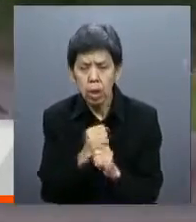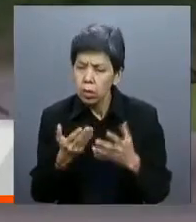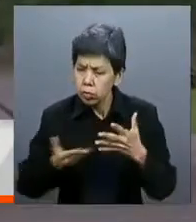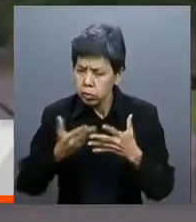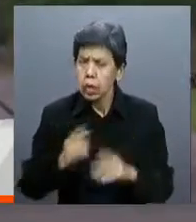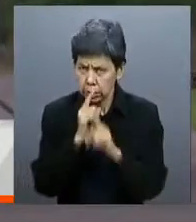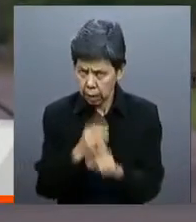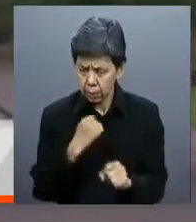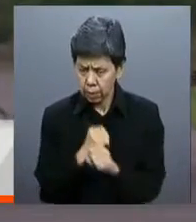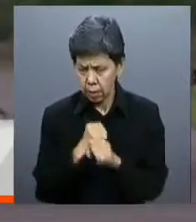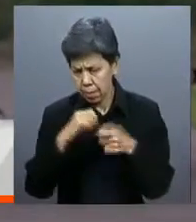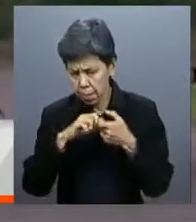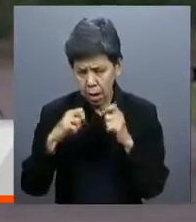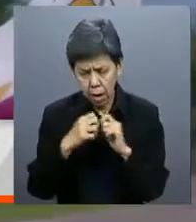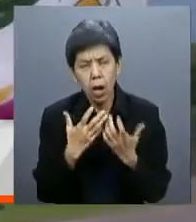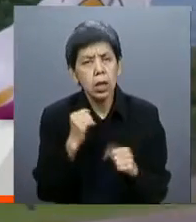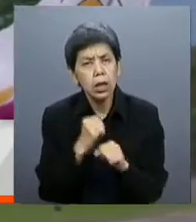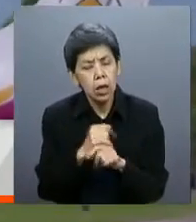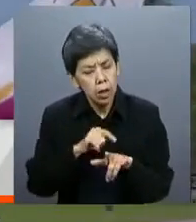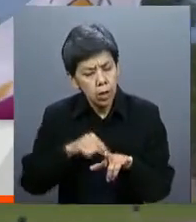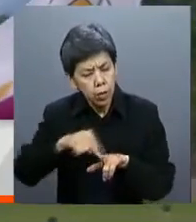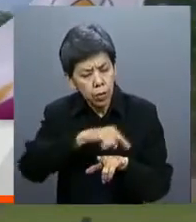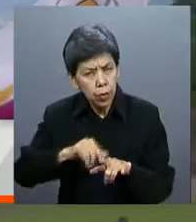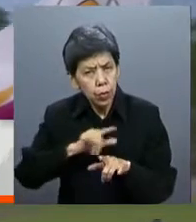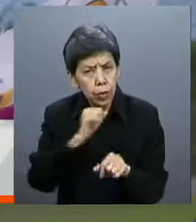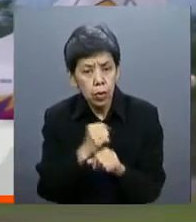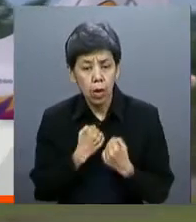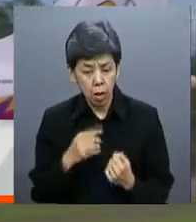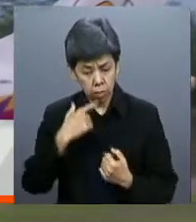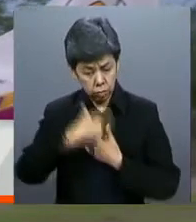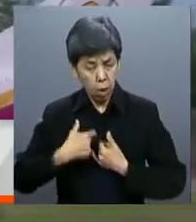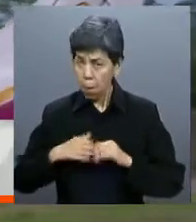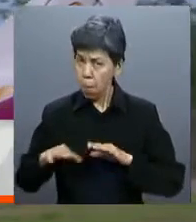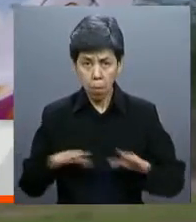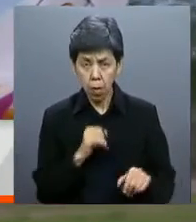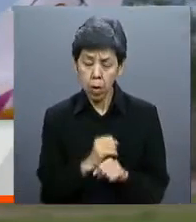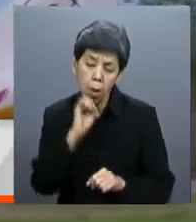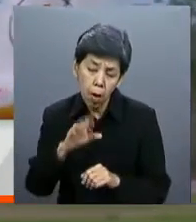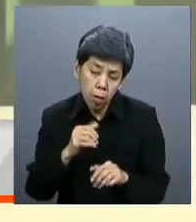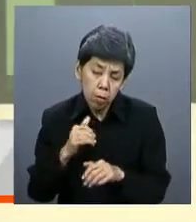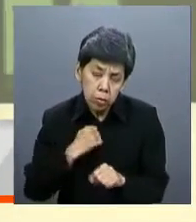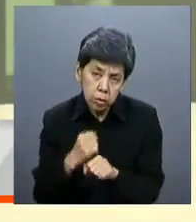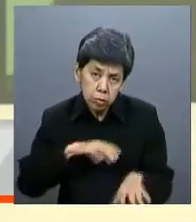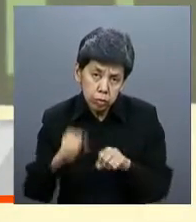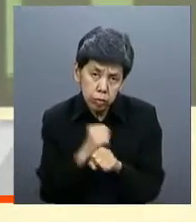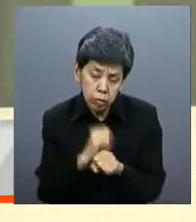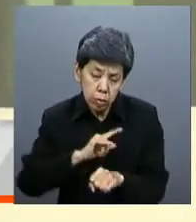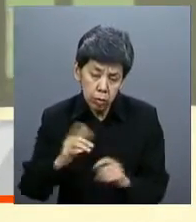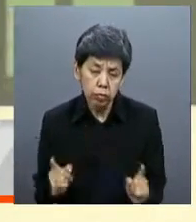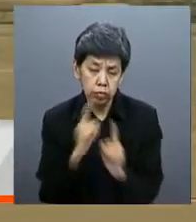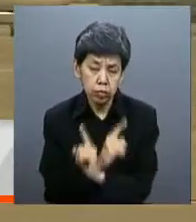อนเพื่อไม่ให้เกิดความไม่ปลอดภัยในการบินหากนักบินไม่พร้อมสามารถแจ้งฝ่ายการบินเพื่อบริหารนักบินทด